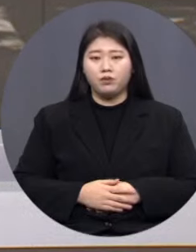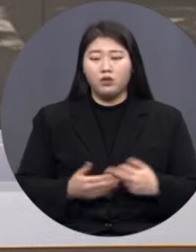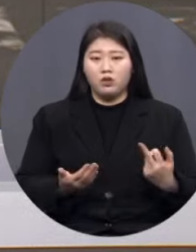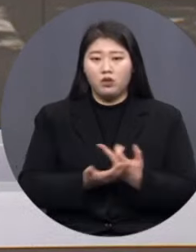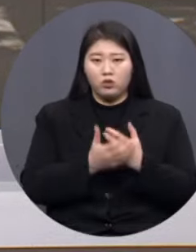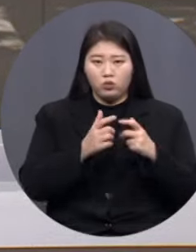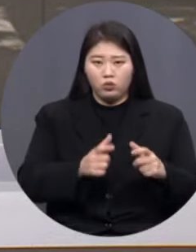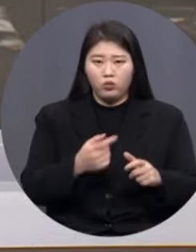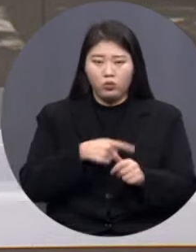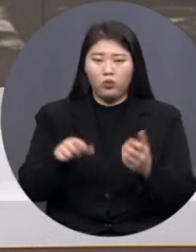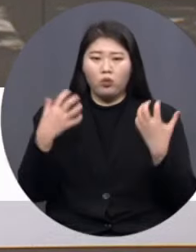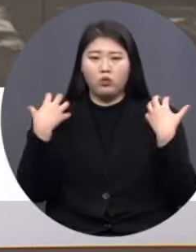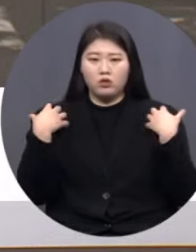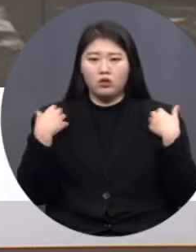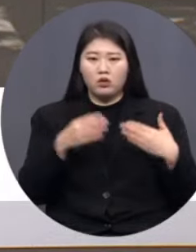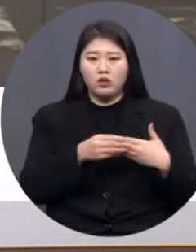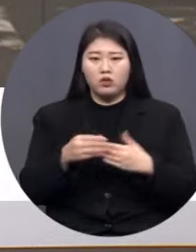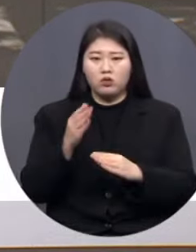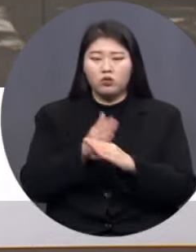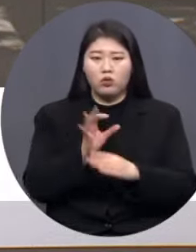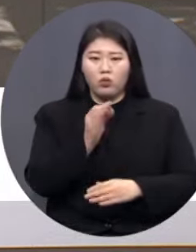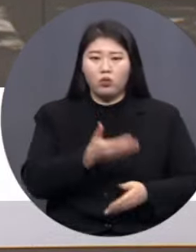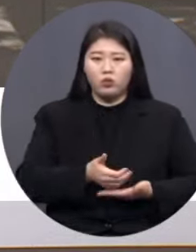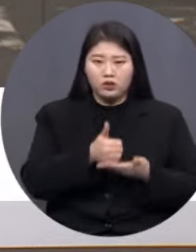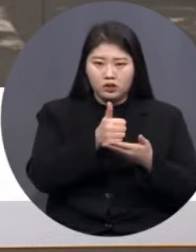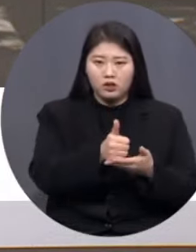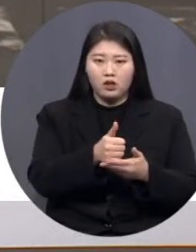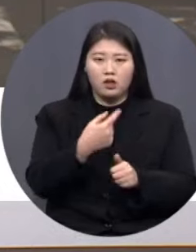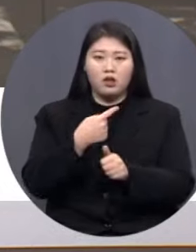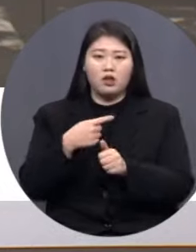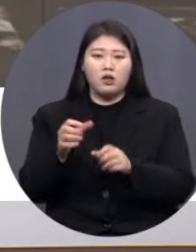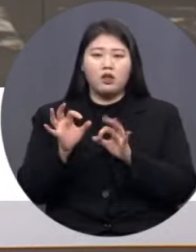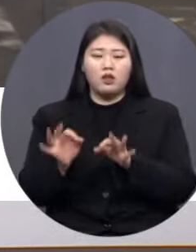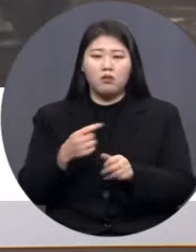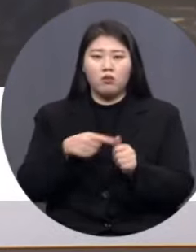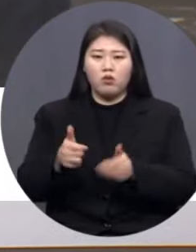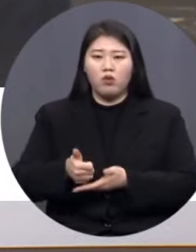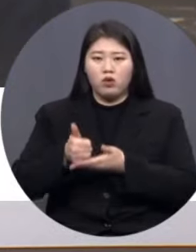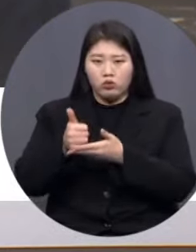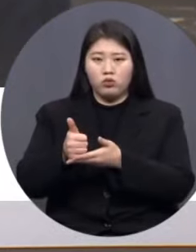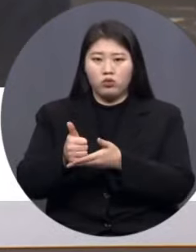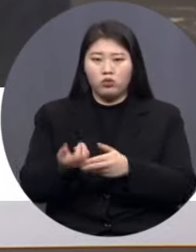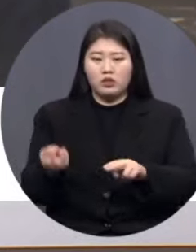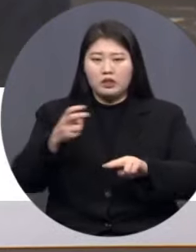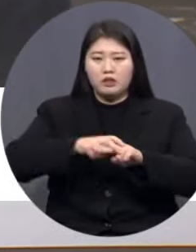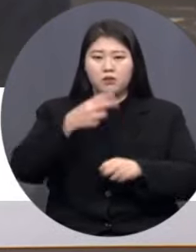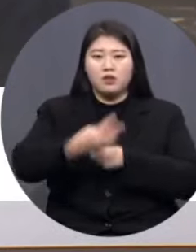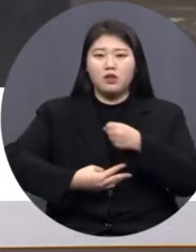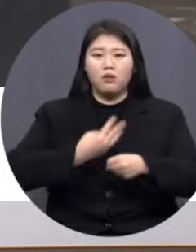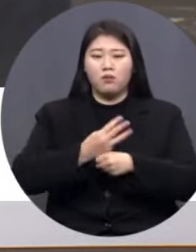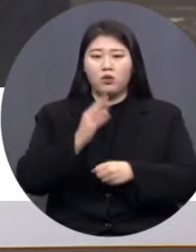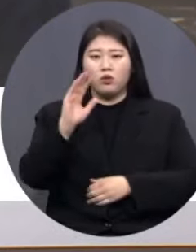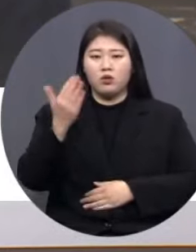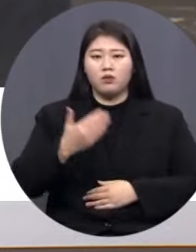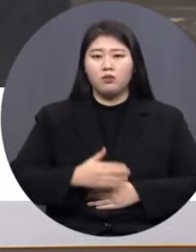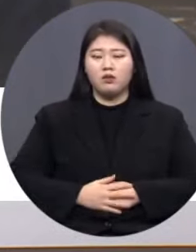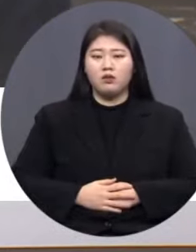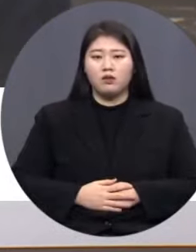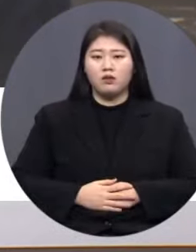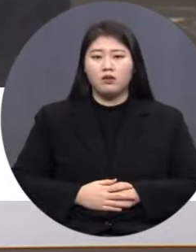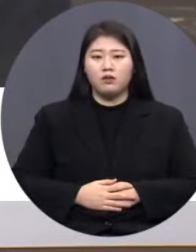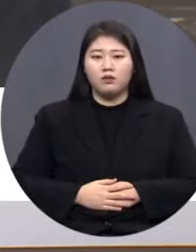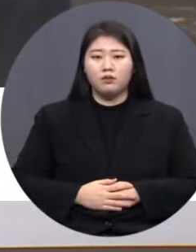제주도와 도교육청이 끌고 있는 오형훈 지사와 김광수 교육감이 어느덧 취임 3년 차를 맡고